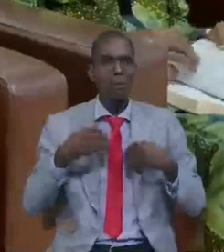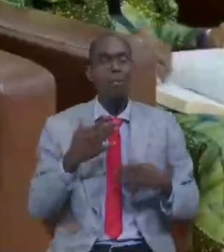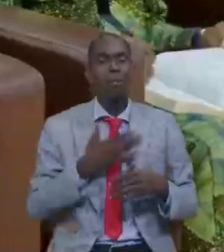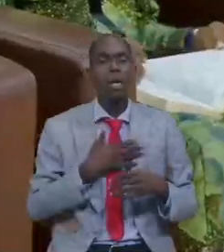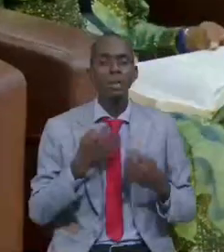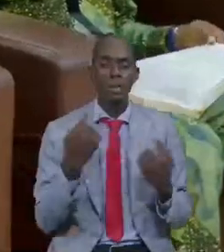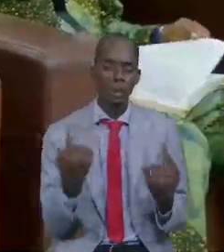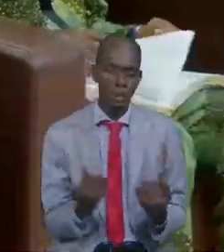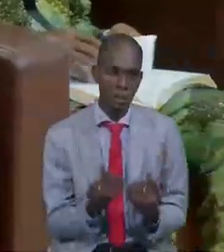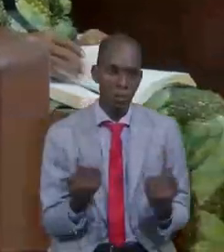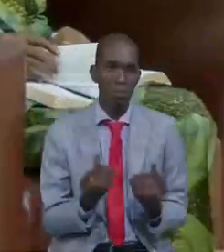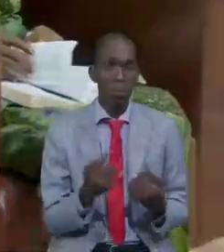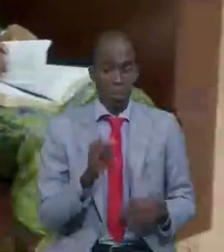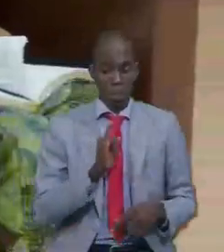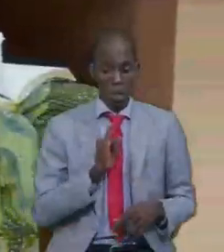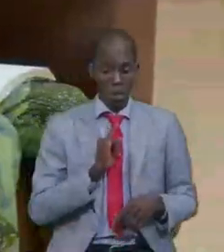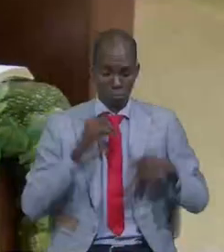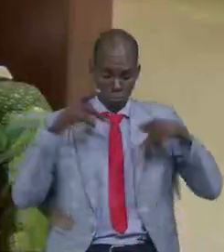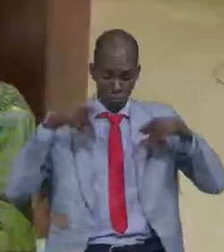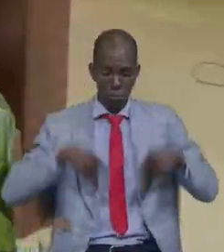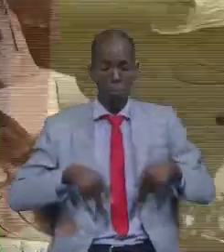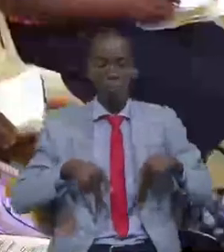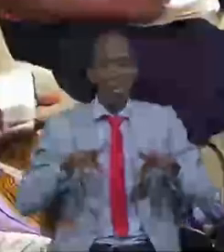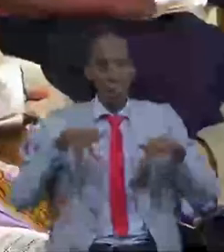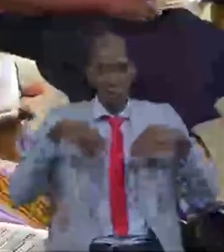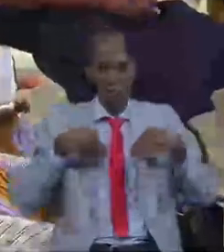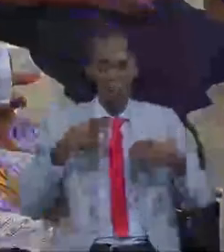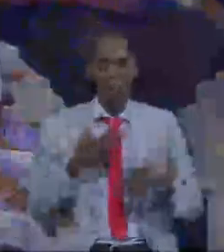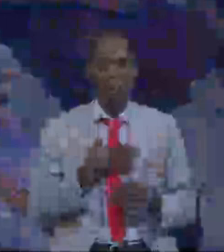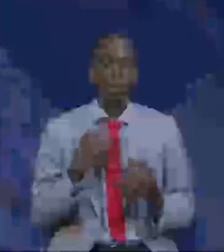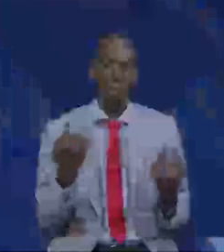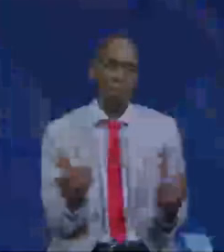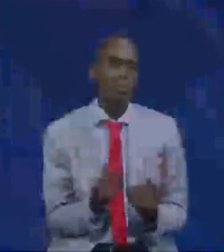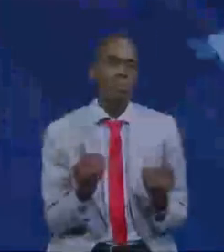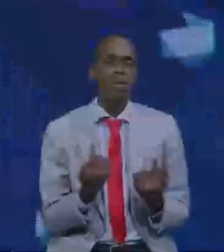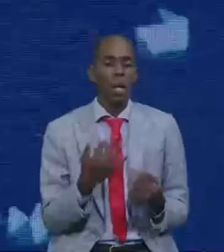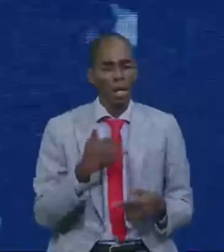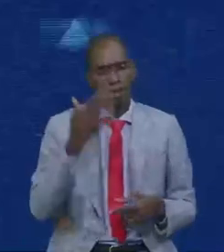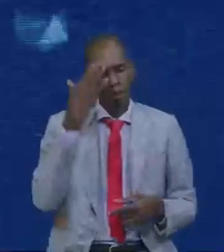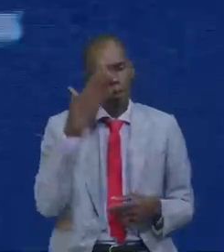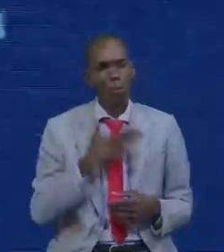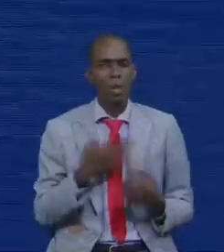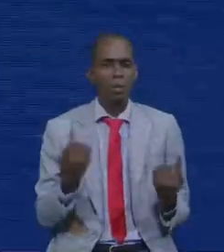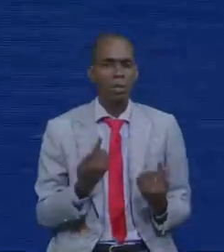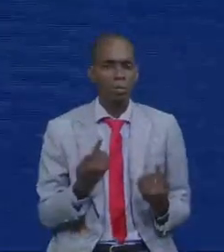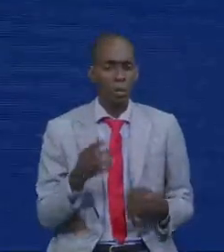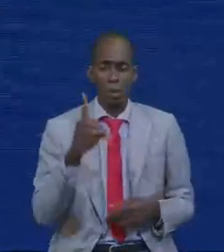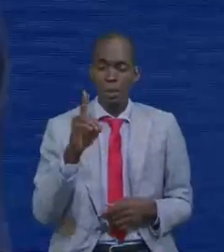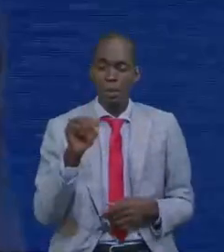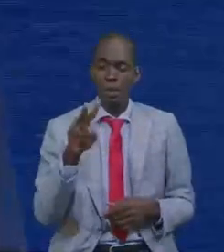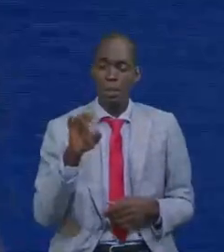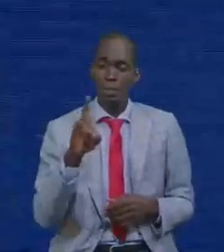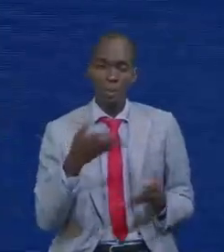verset 5, lui, second, car je reconnais mes transgressions. David avait mal agi.